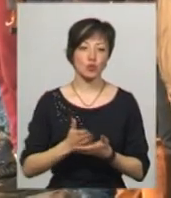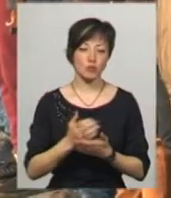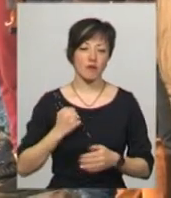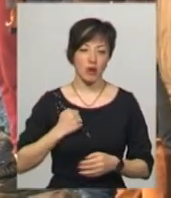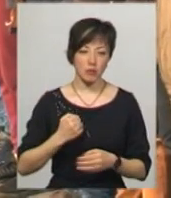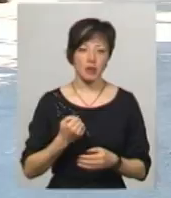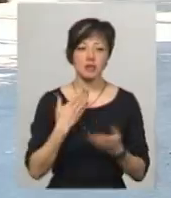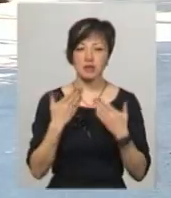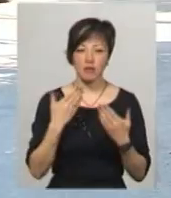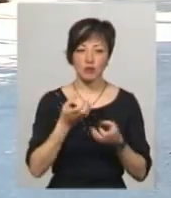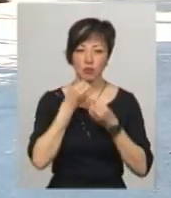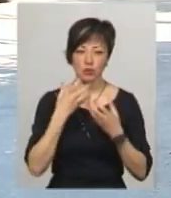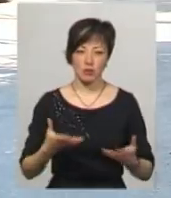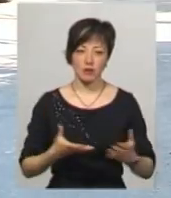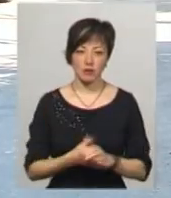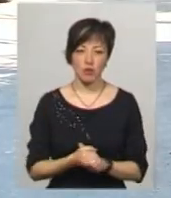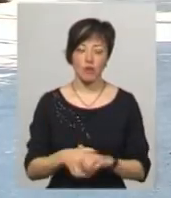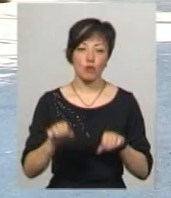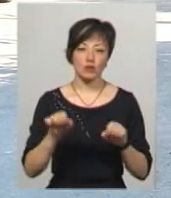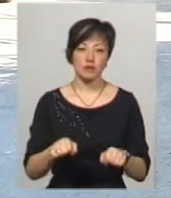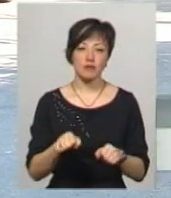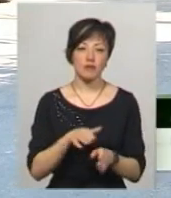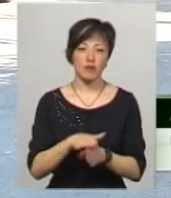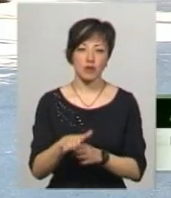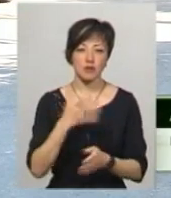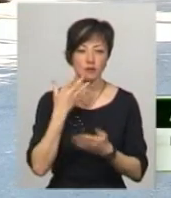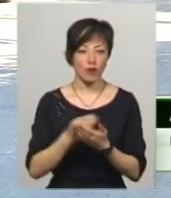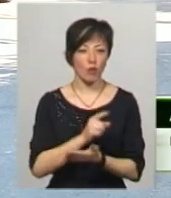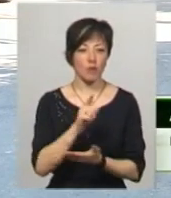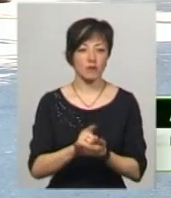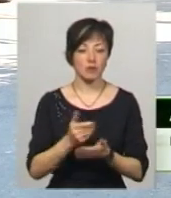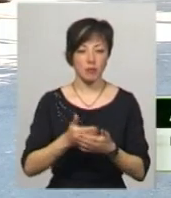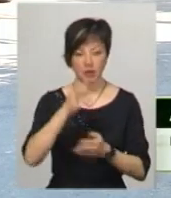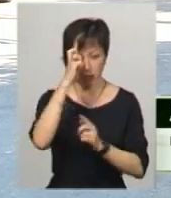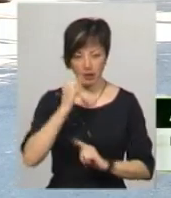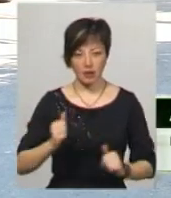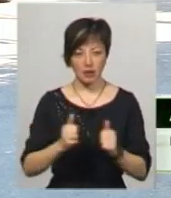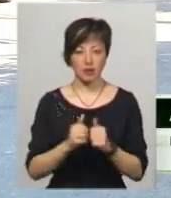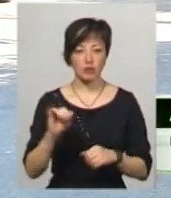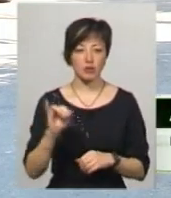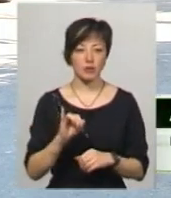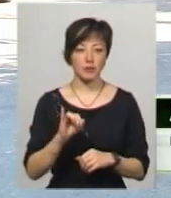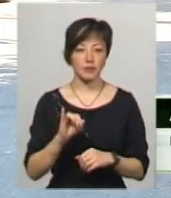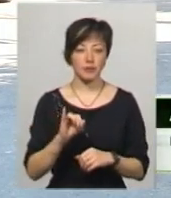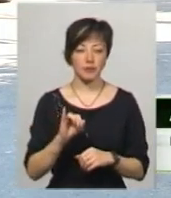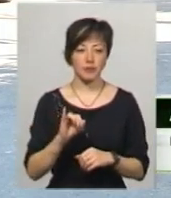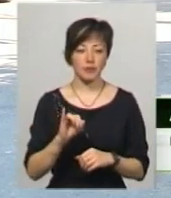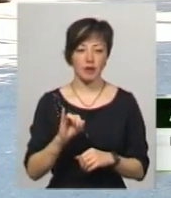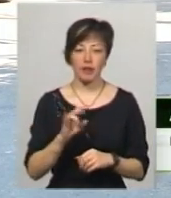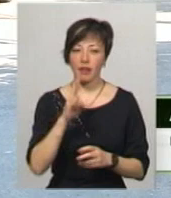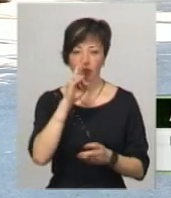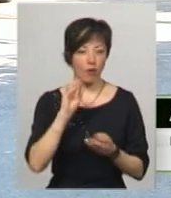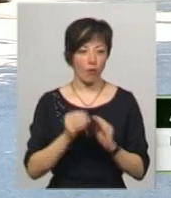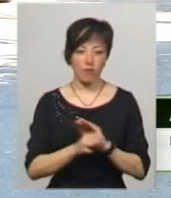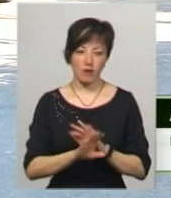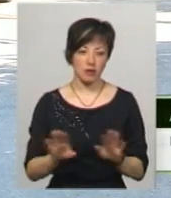ставляться позитивно. Можливість виконати свій обов'язок перед країною, так сказати, не